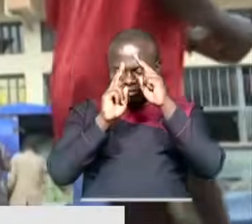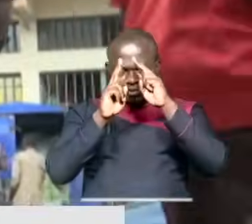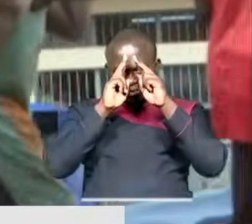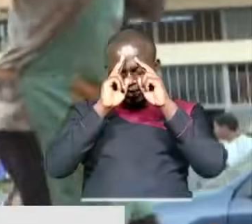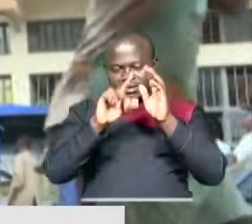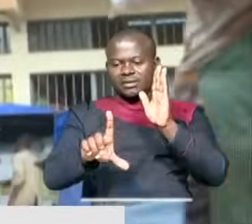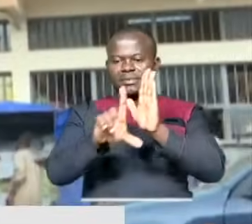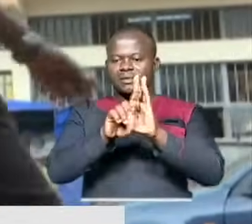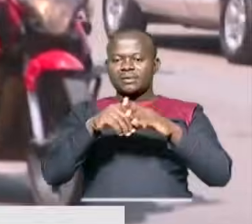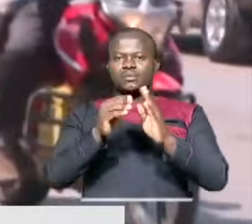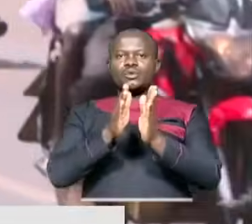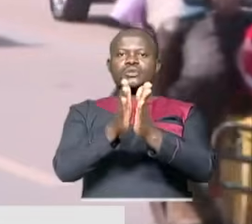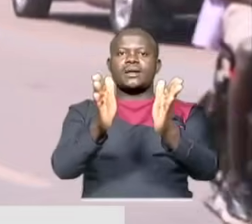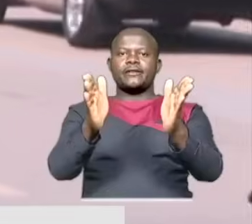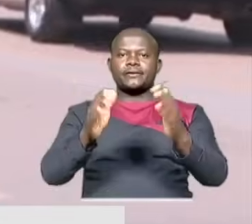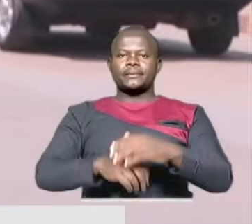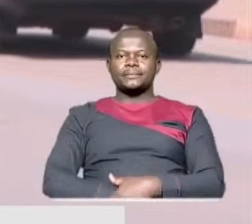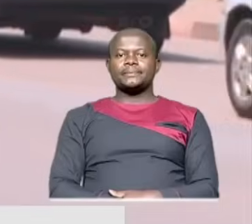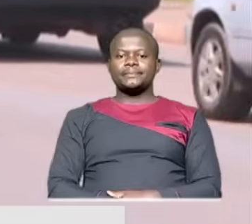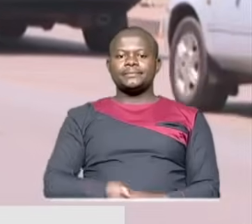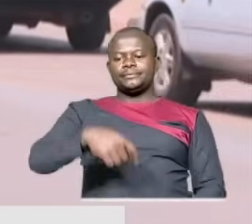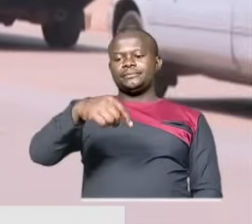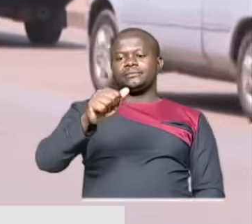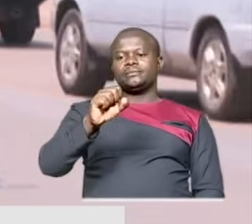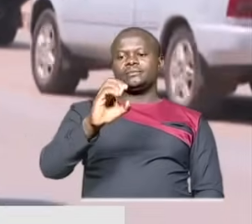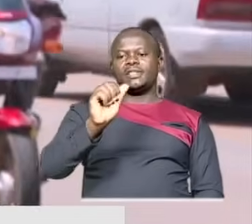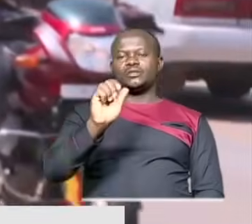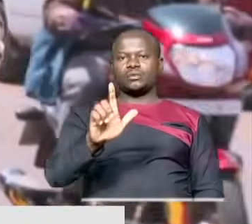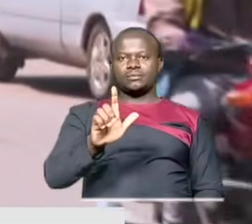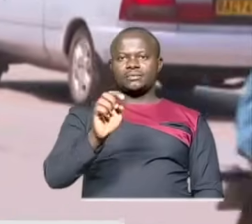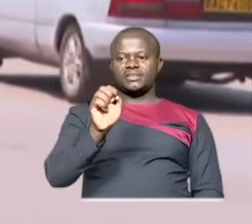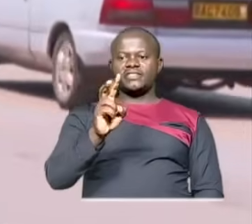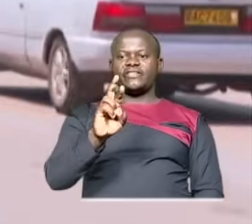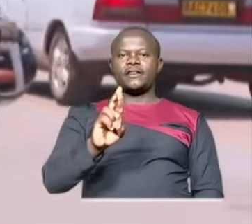amategeko muri rusange. Pasco Buhura, Televiziyo Rwanda.